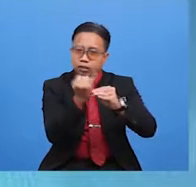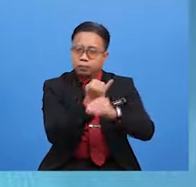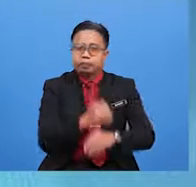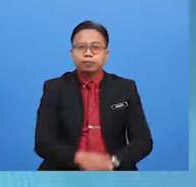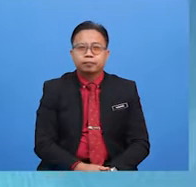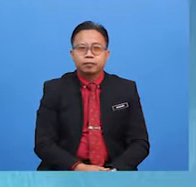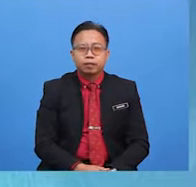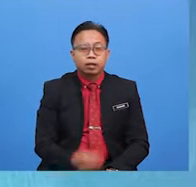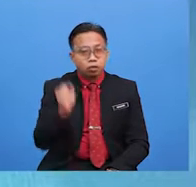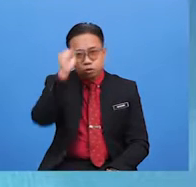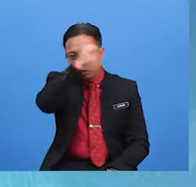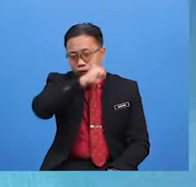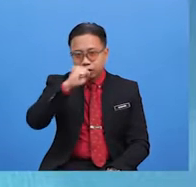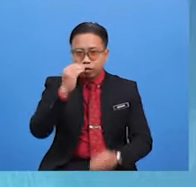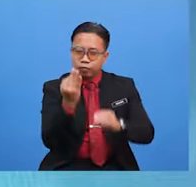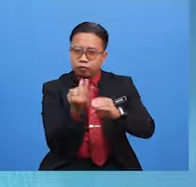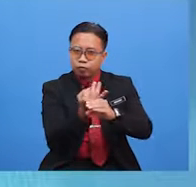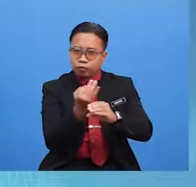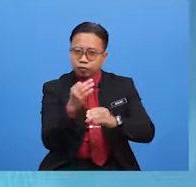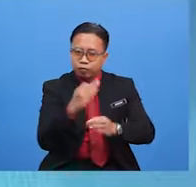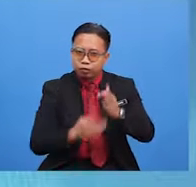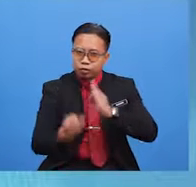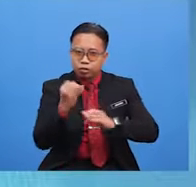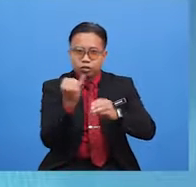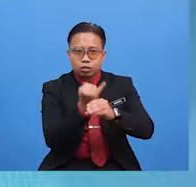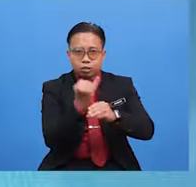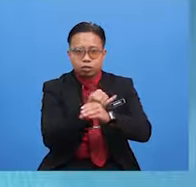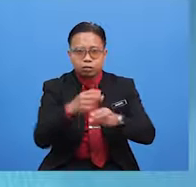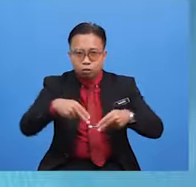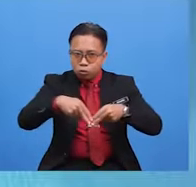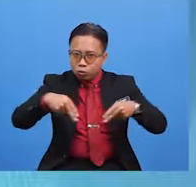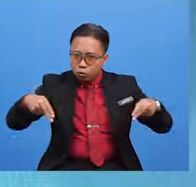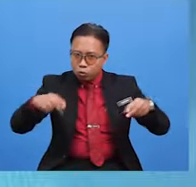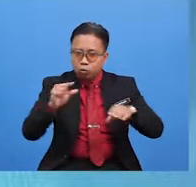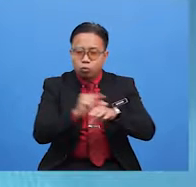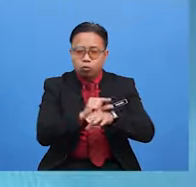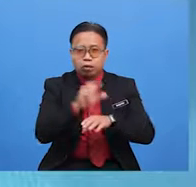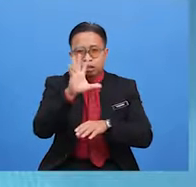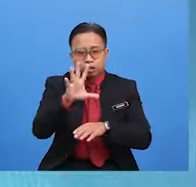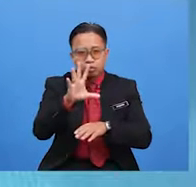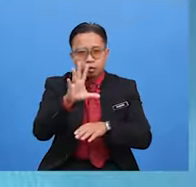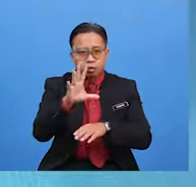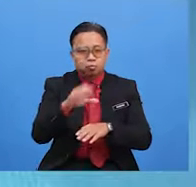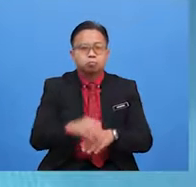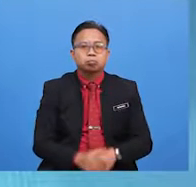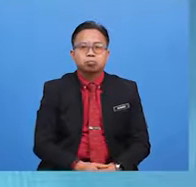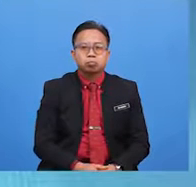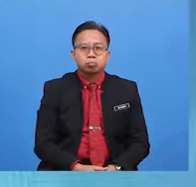Sifat fizik jirin merupakan sifat yang boleh diukur dengan menggunakan lima deria manusia,